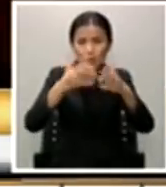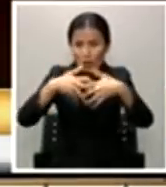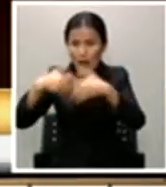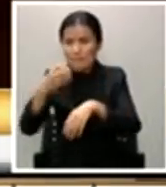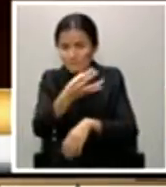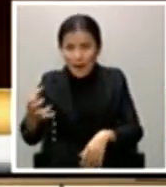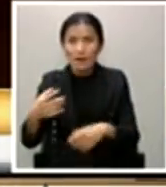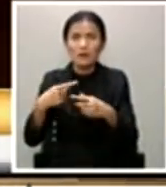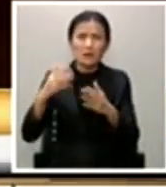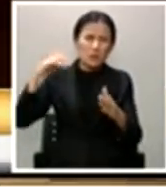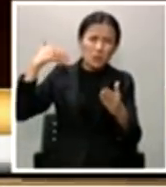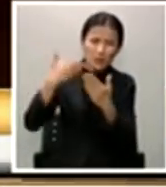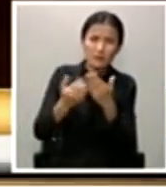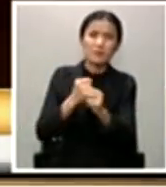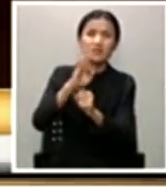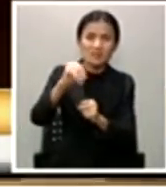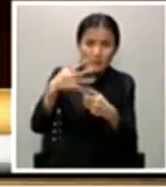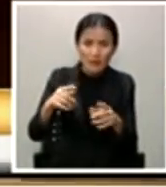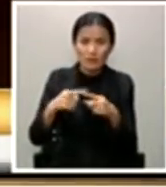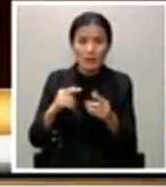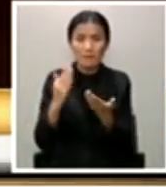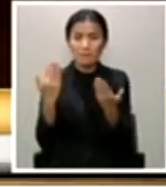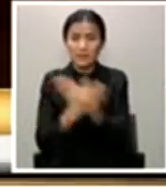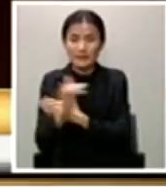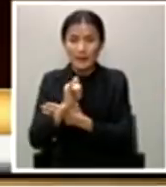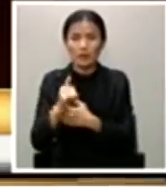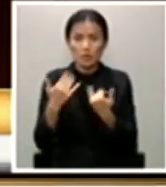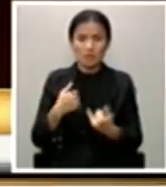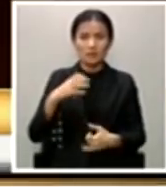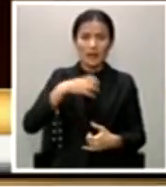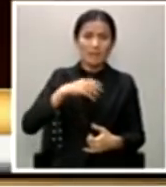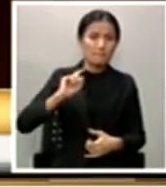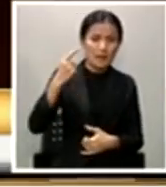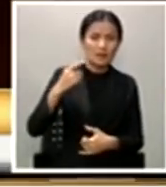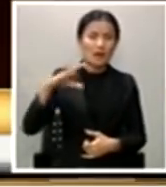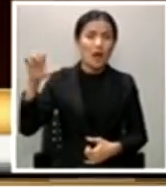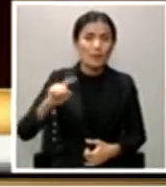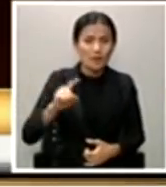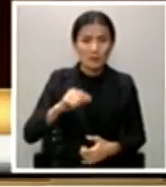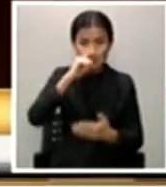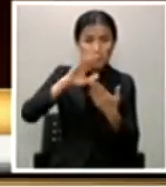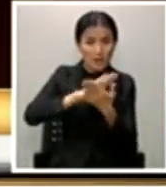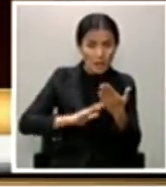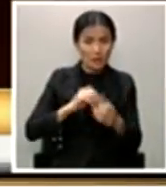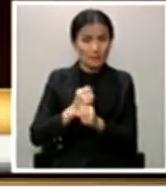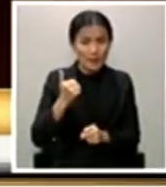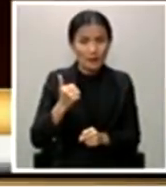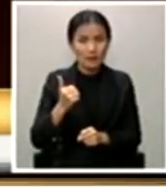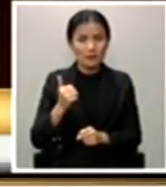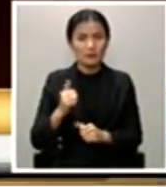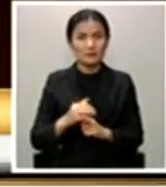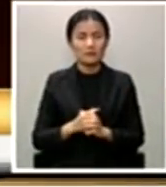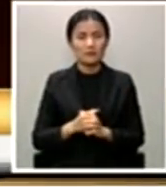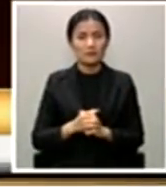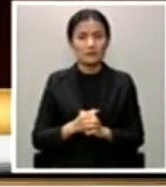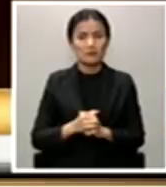อามาสร้างอุตสาหกรรมใหม่ๆเหล่านี้ถามว่าประเทศไทยมีปัญญาหรือไ